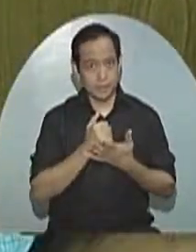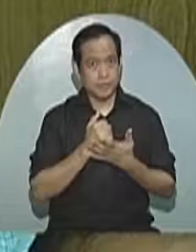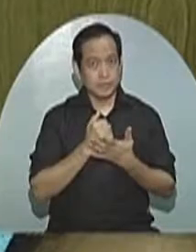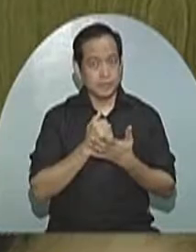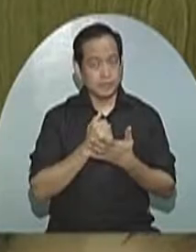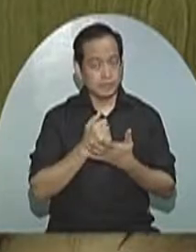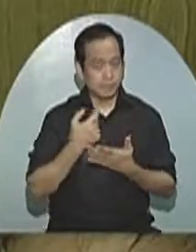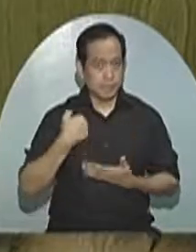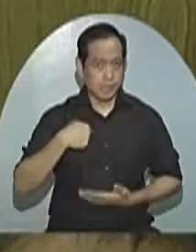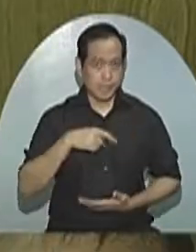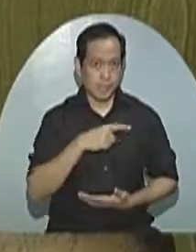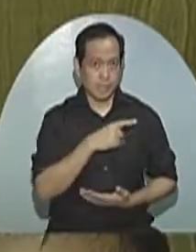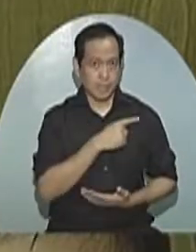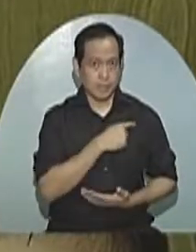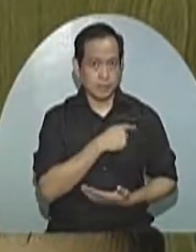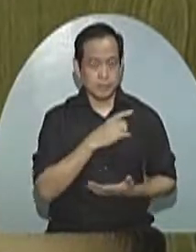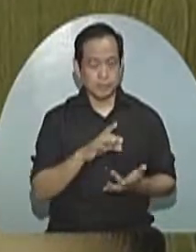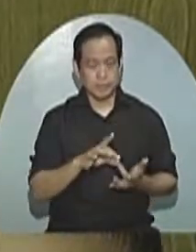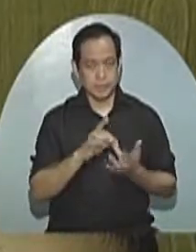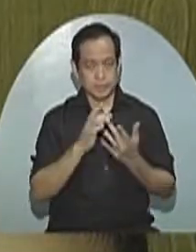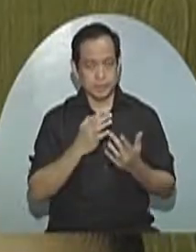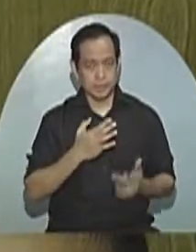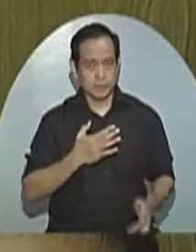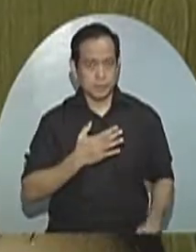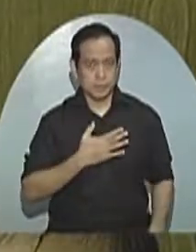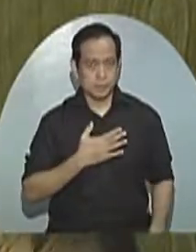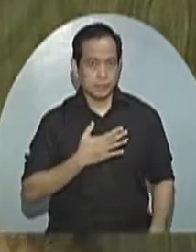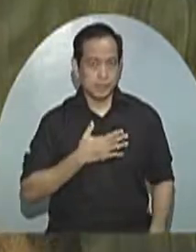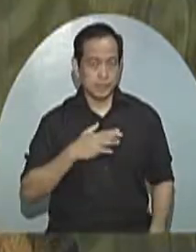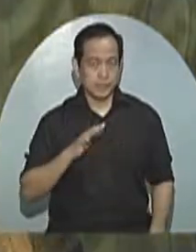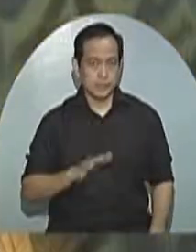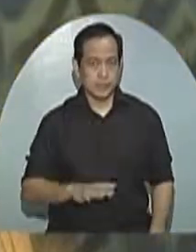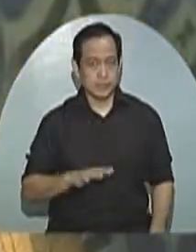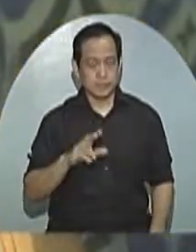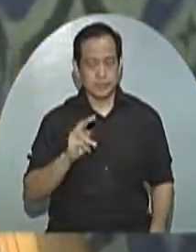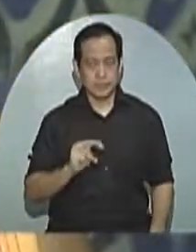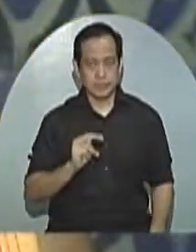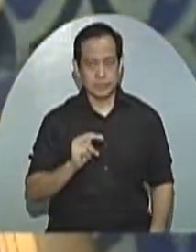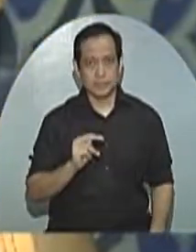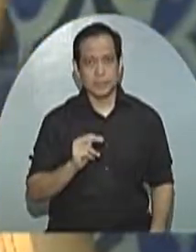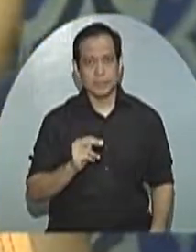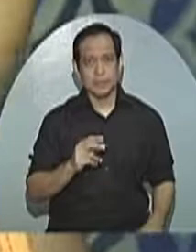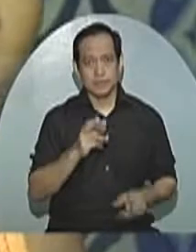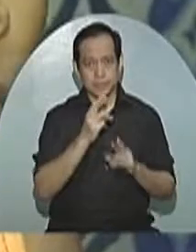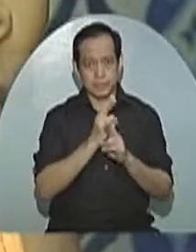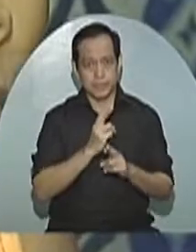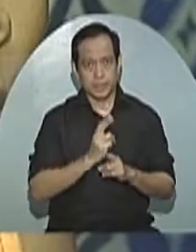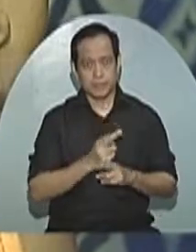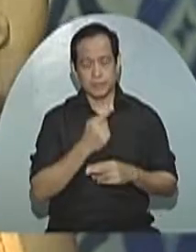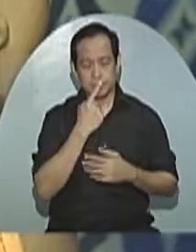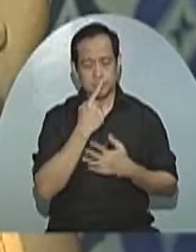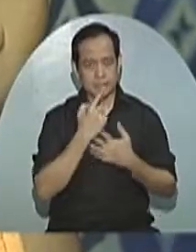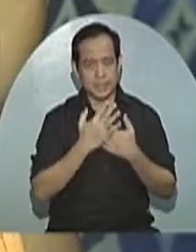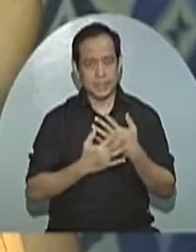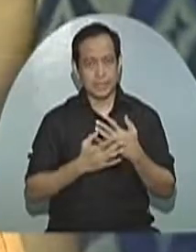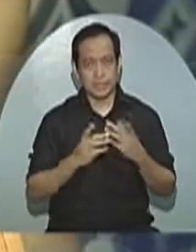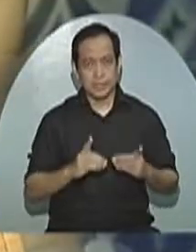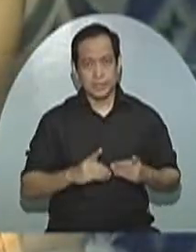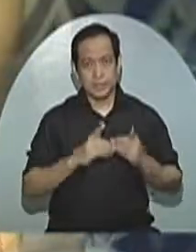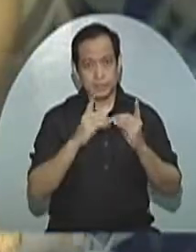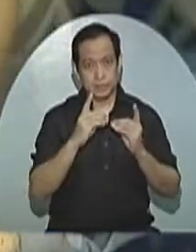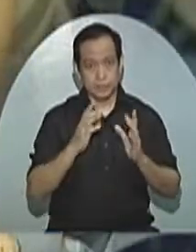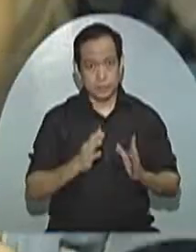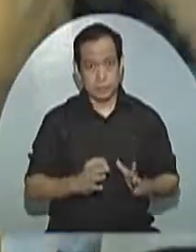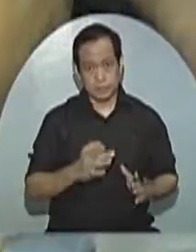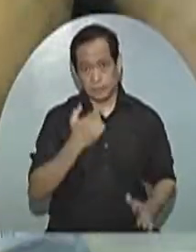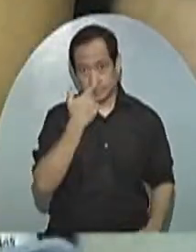pwedeng makatulong sa amin, lalong-lalo po sa anak ko na nangangailangan po ng regular na blood donor